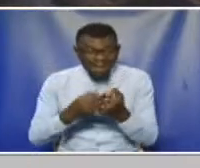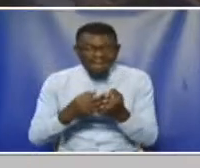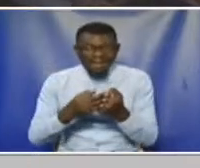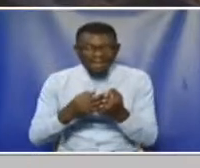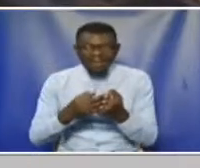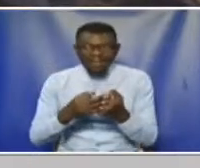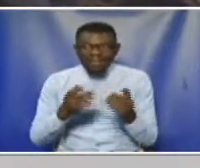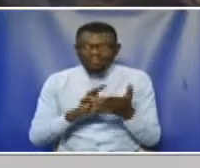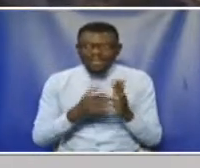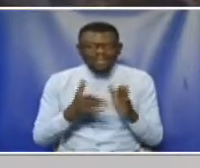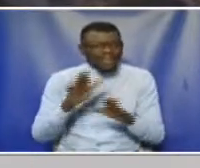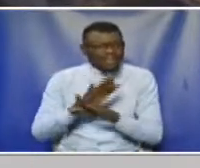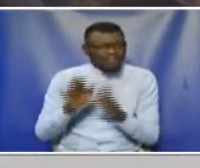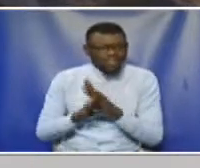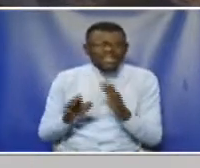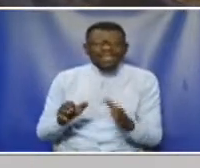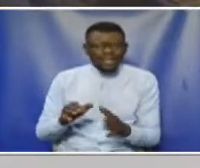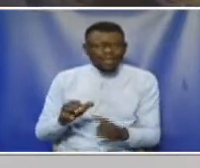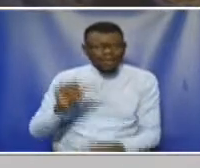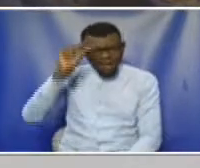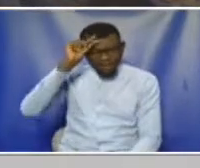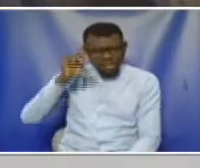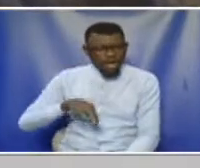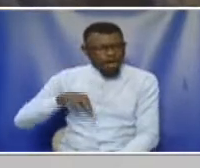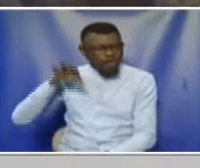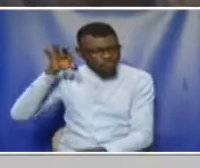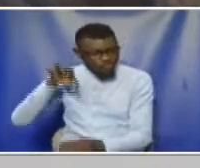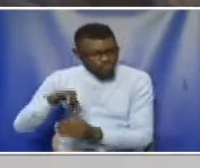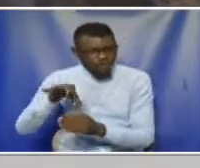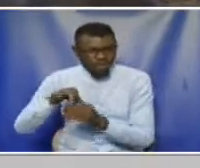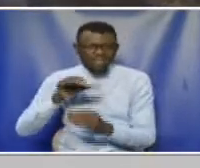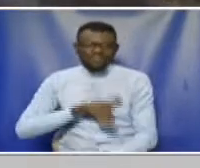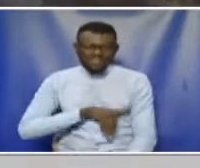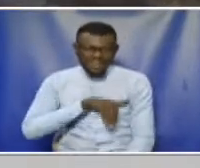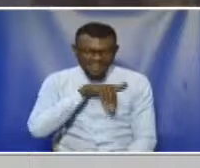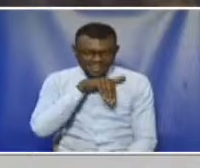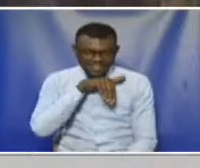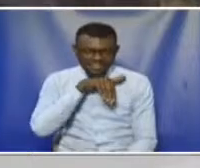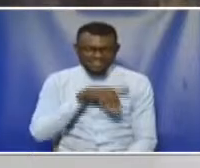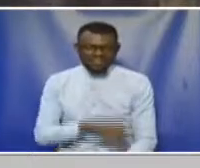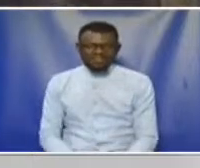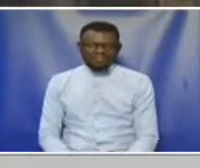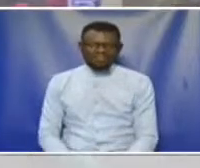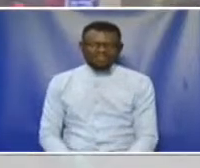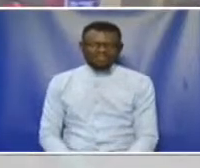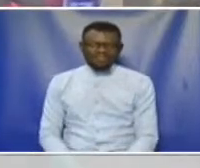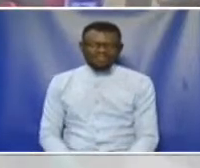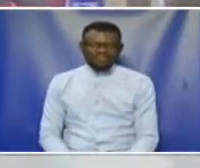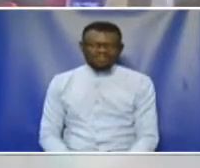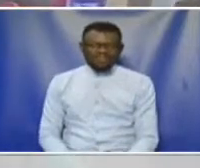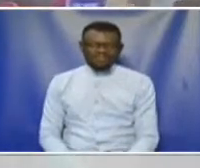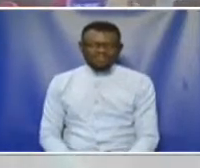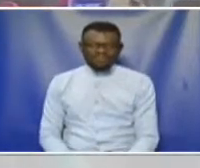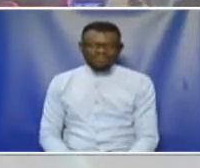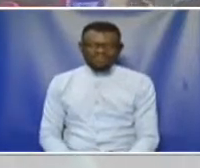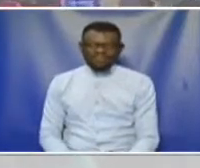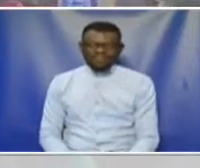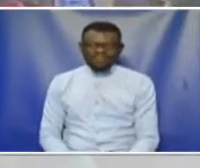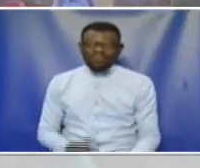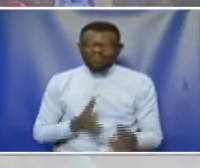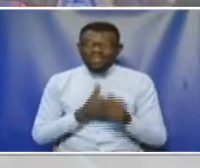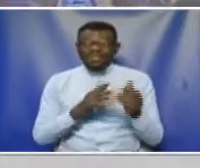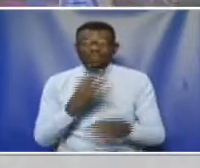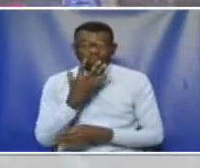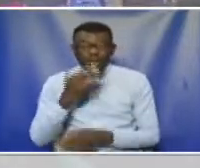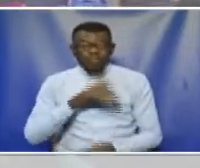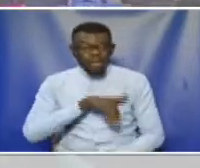foleni namna hii tuchague Raila Amolo Odinga. Siasa za kinara wa ODM